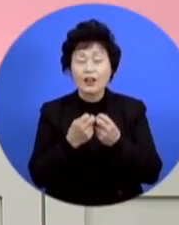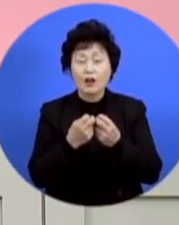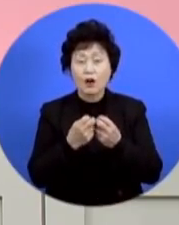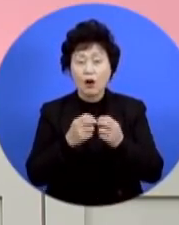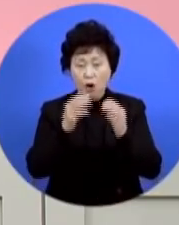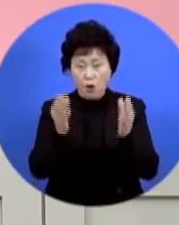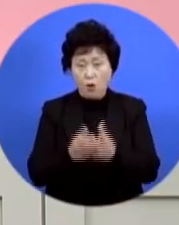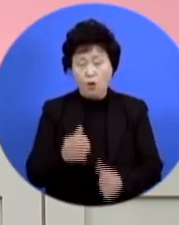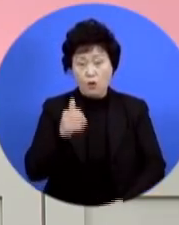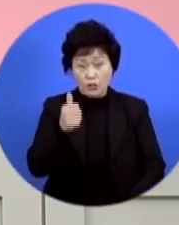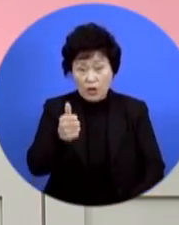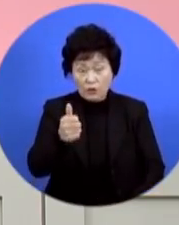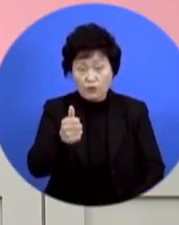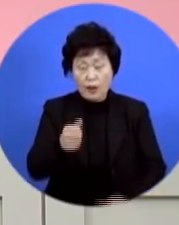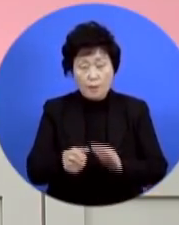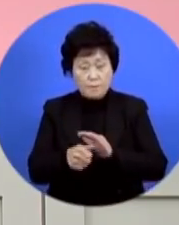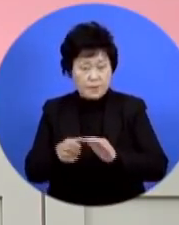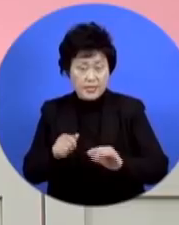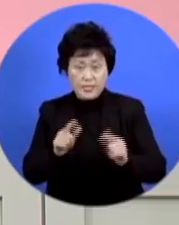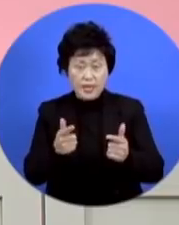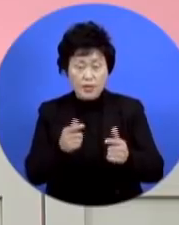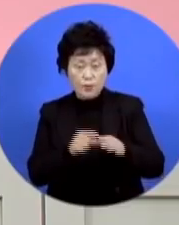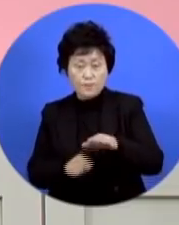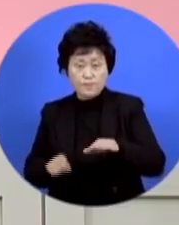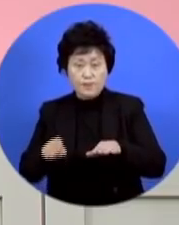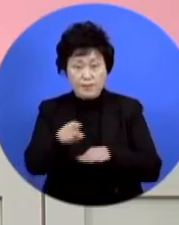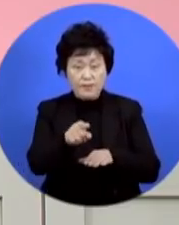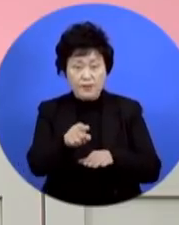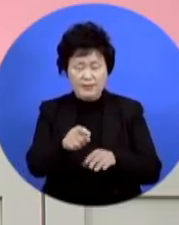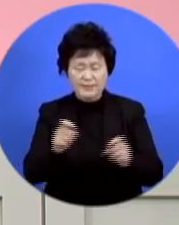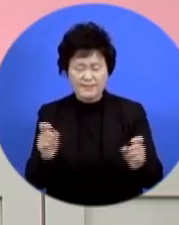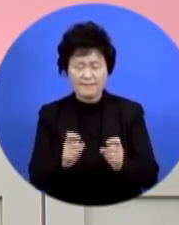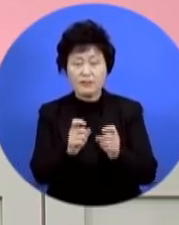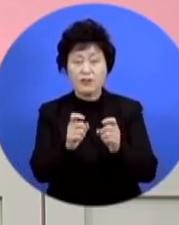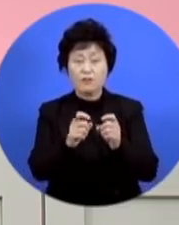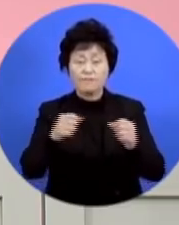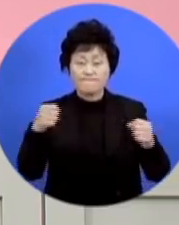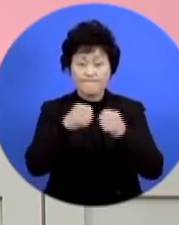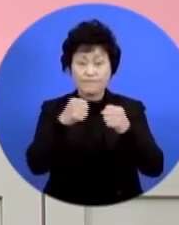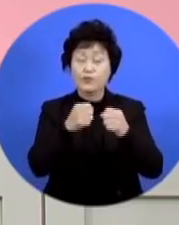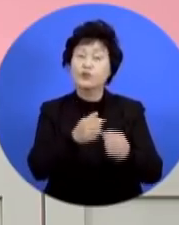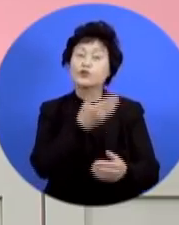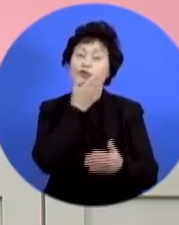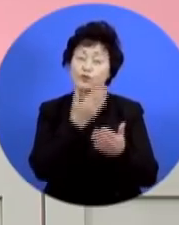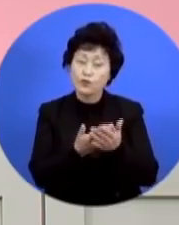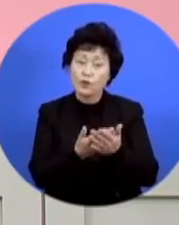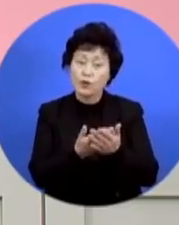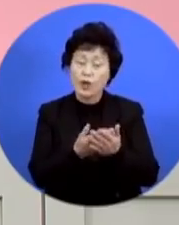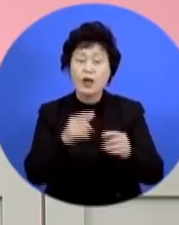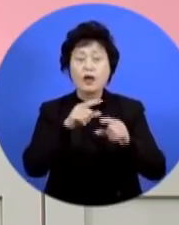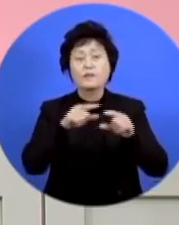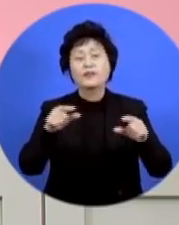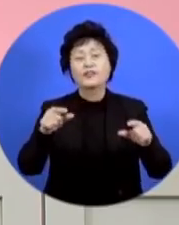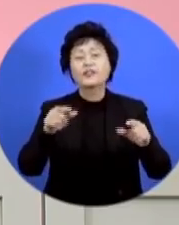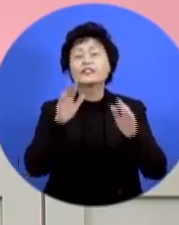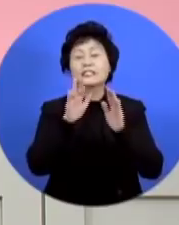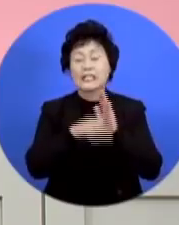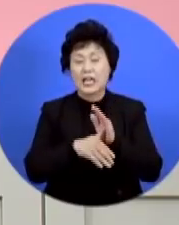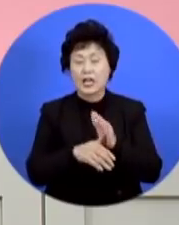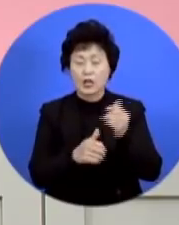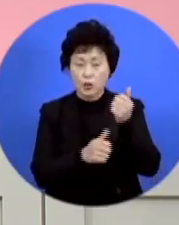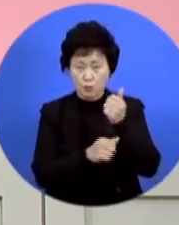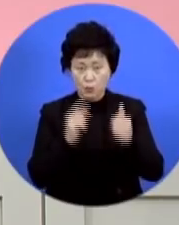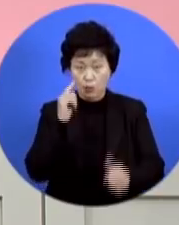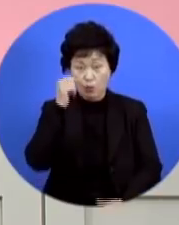장수가 몸을 사리지 않고 제일 앞에 서는 게 제일 중요하다는 게 생각을 했어요. 평소에는 주중에는 부목사님들이 설교하지만